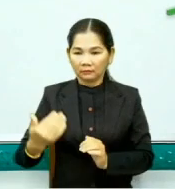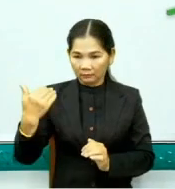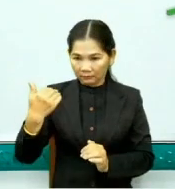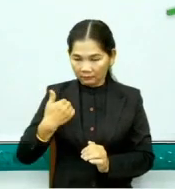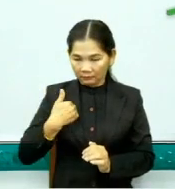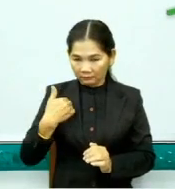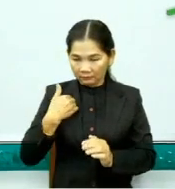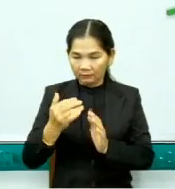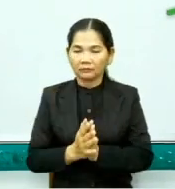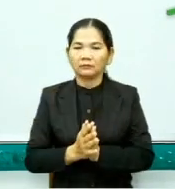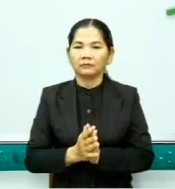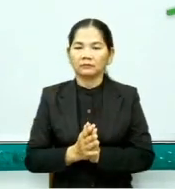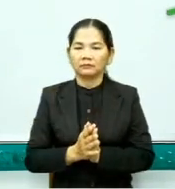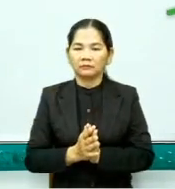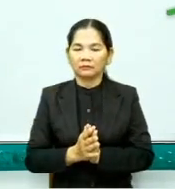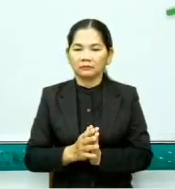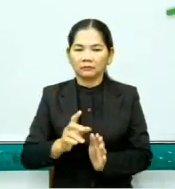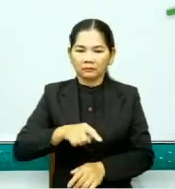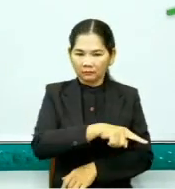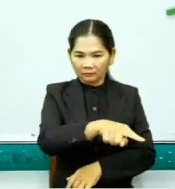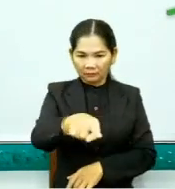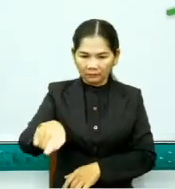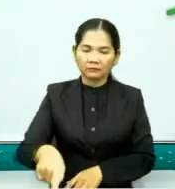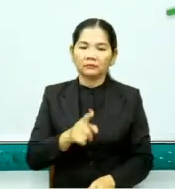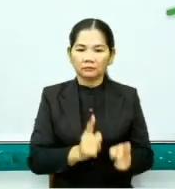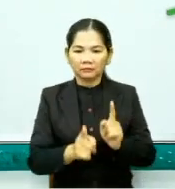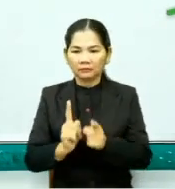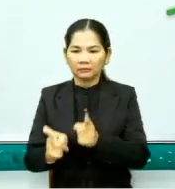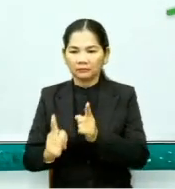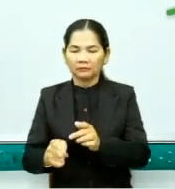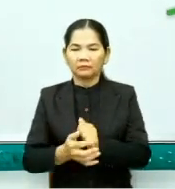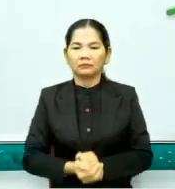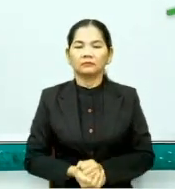miên ca pro cung đòn trầy